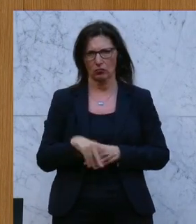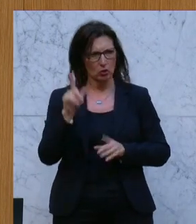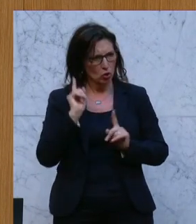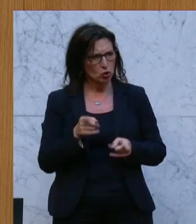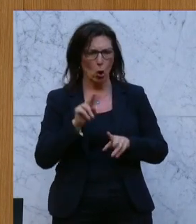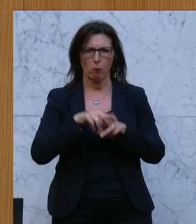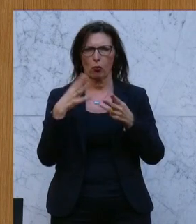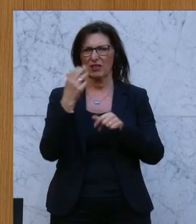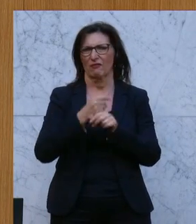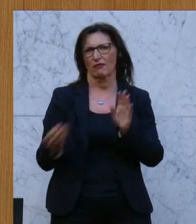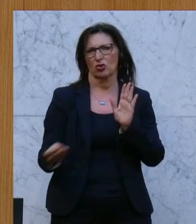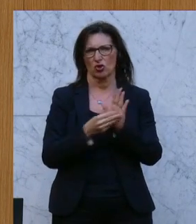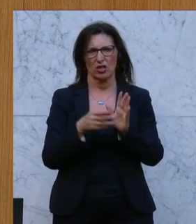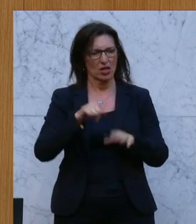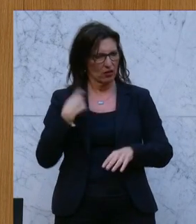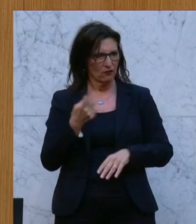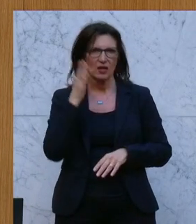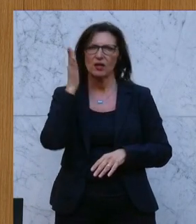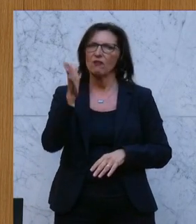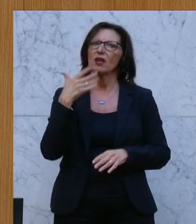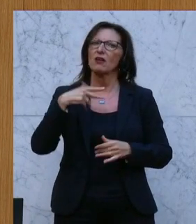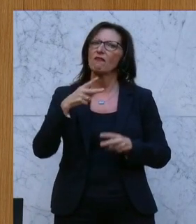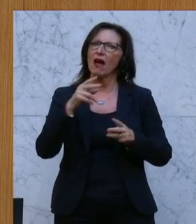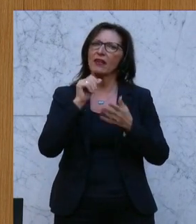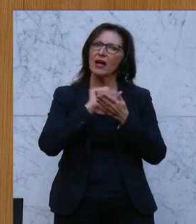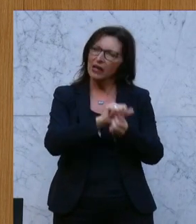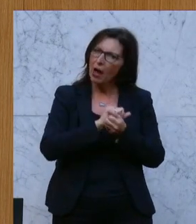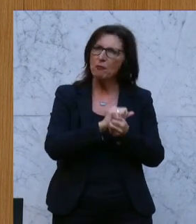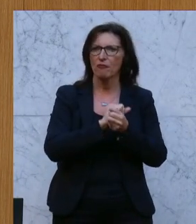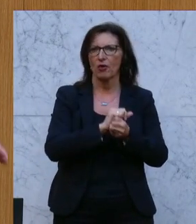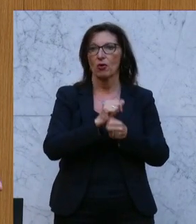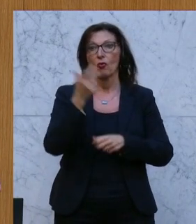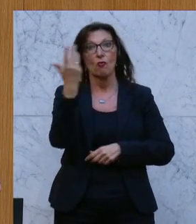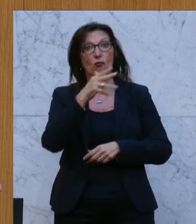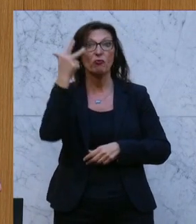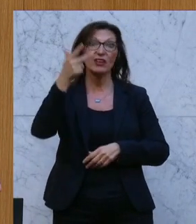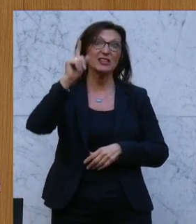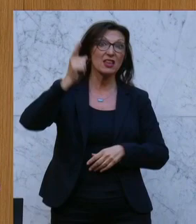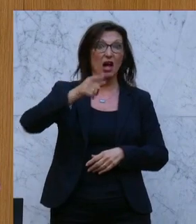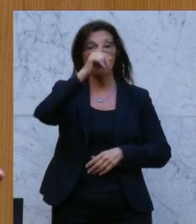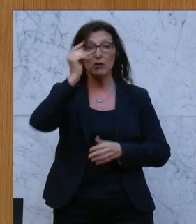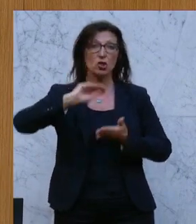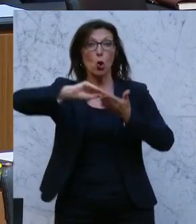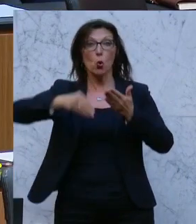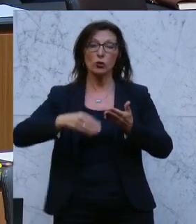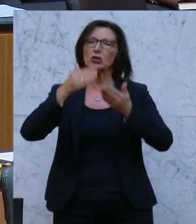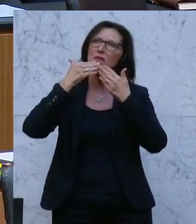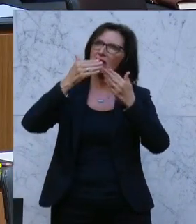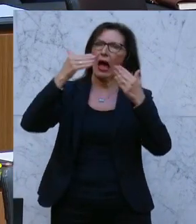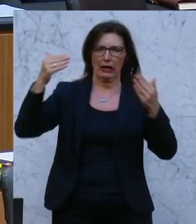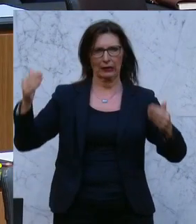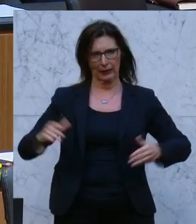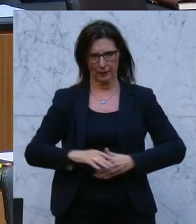Und wir werden weiterhin dafür kämpfen. Danke an die über 530.000 Menschen, die dieses Volksbegehren unterschrieben haben.